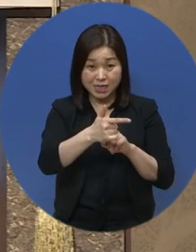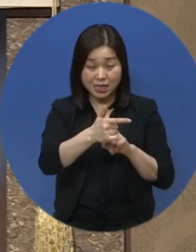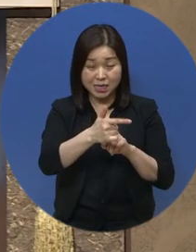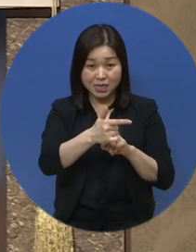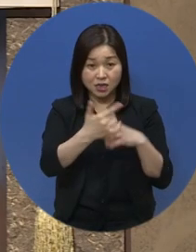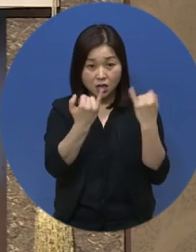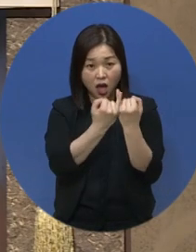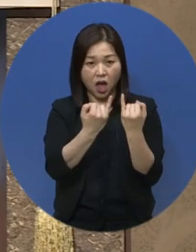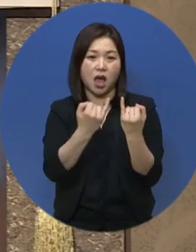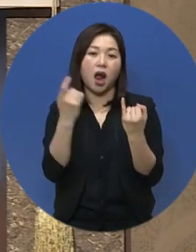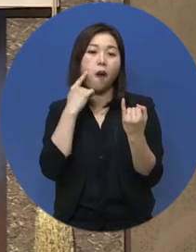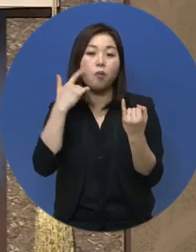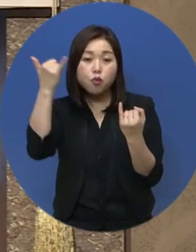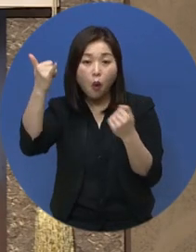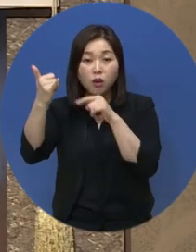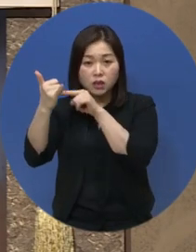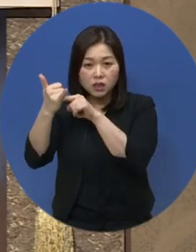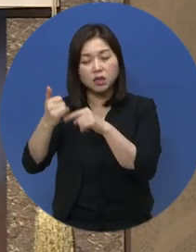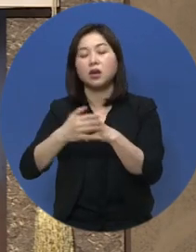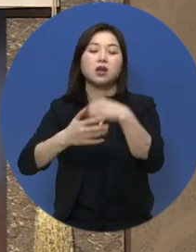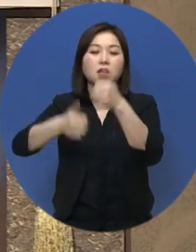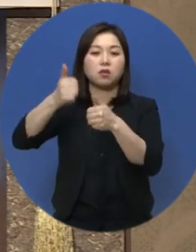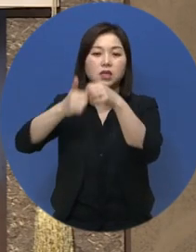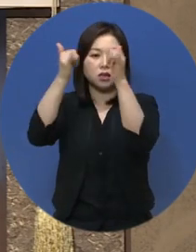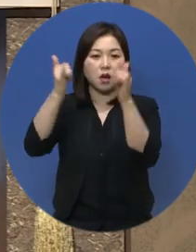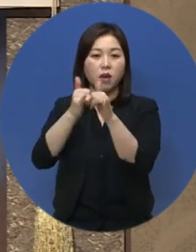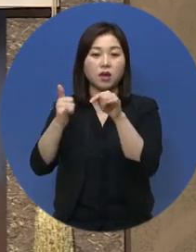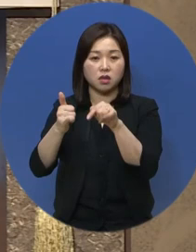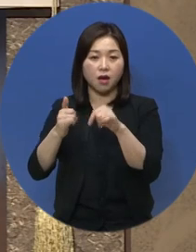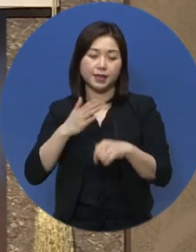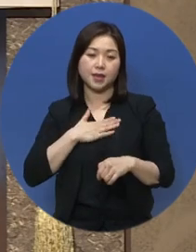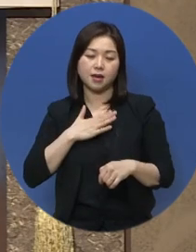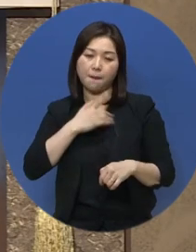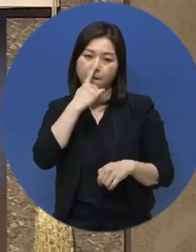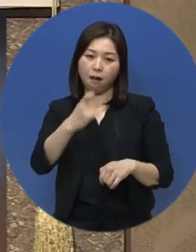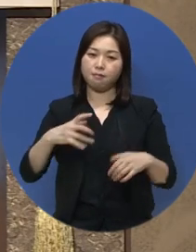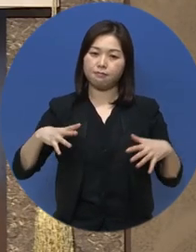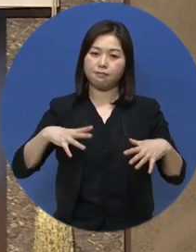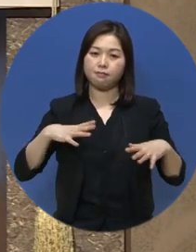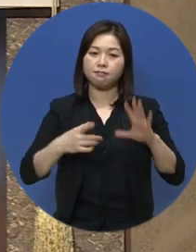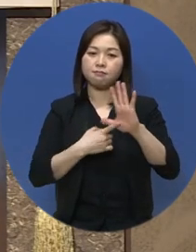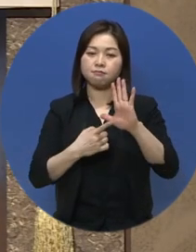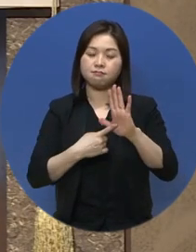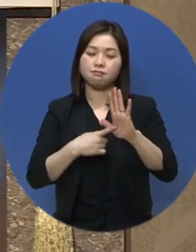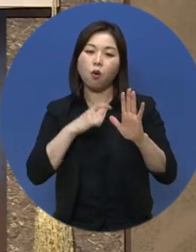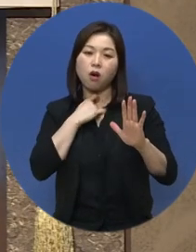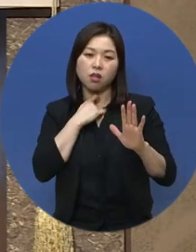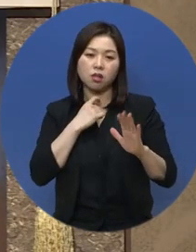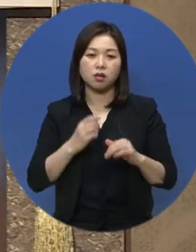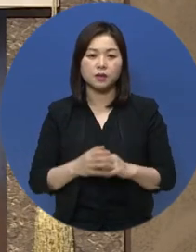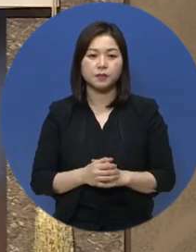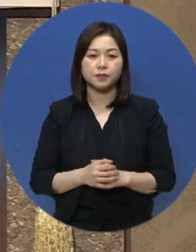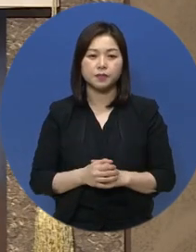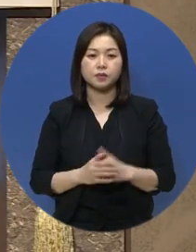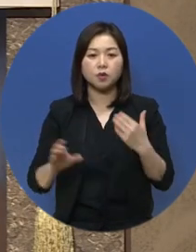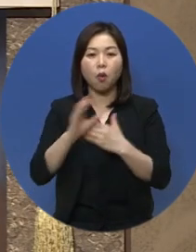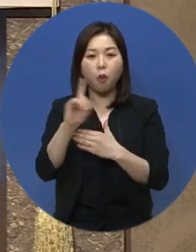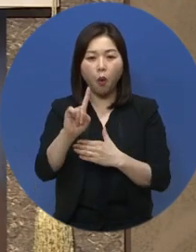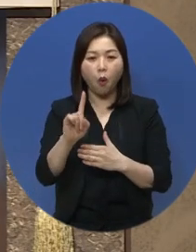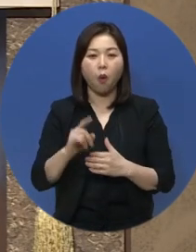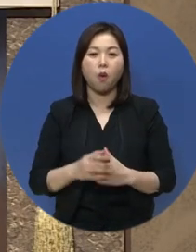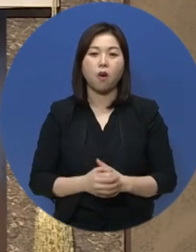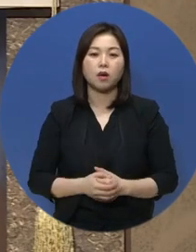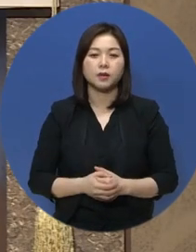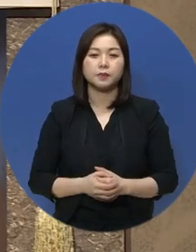경우에도요. 이런 경쟁적 사회에서 자기를 좀 근사하게 좀 드러내야 되고 더 나아가서는